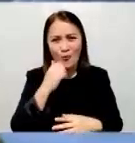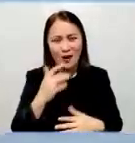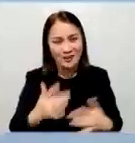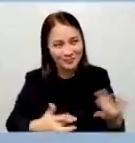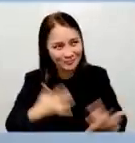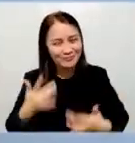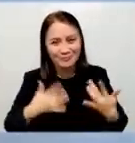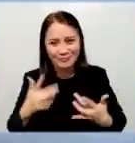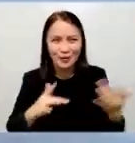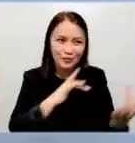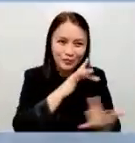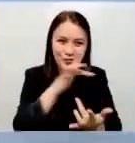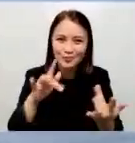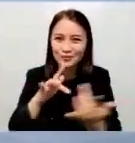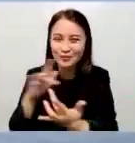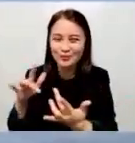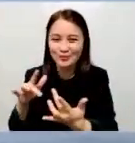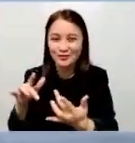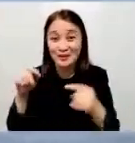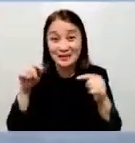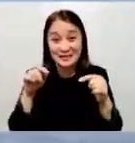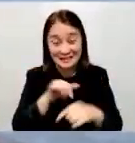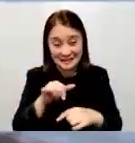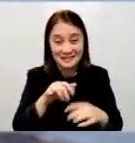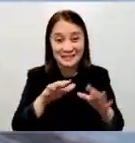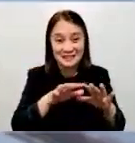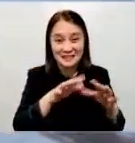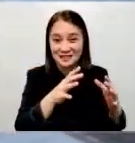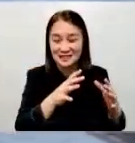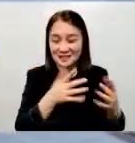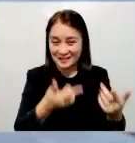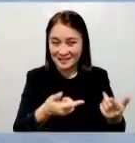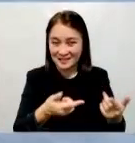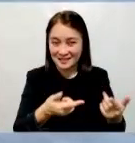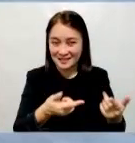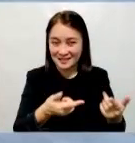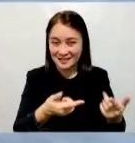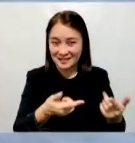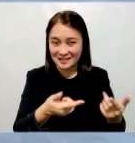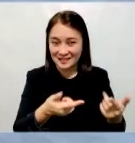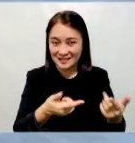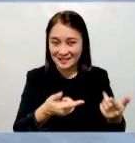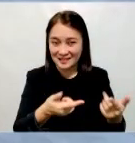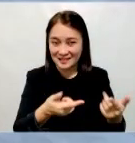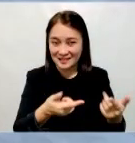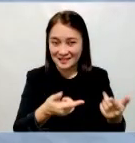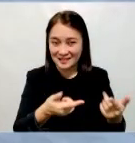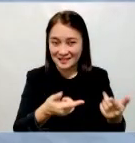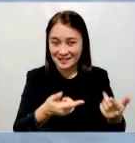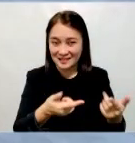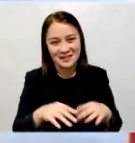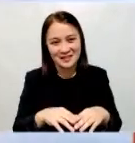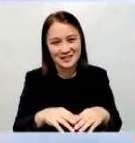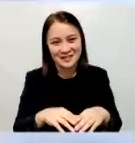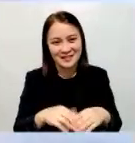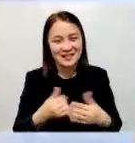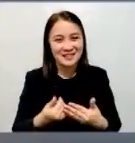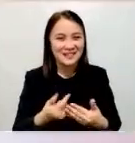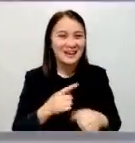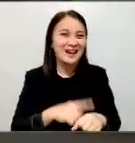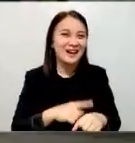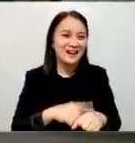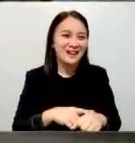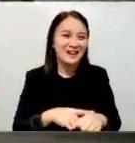ito. Lalo this time, it's Christmas season. I enjoyed my being young